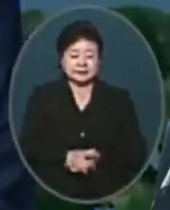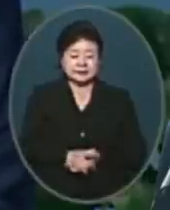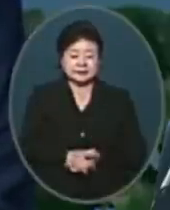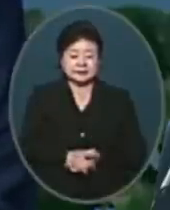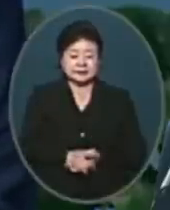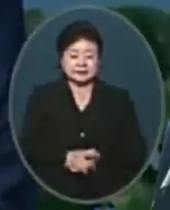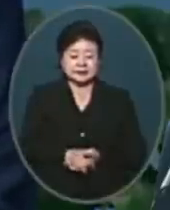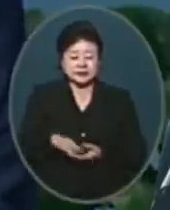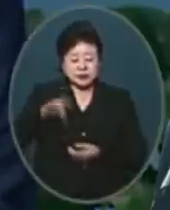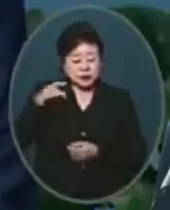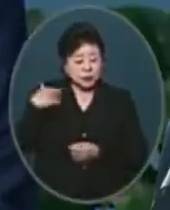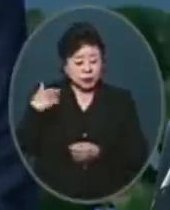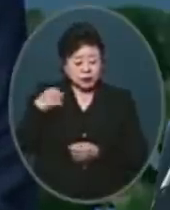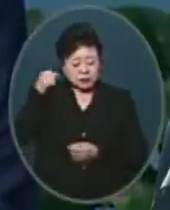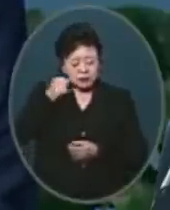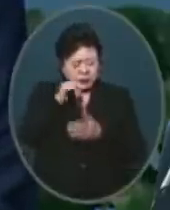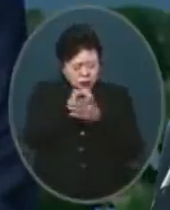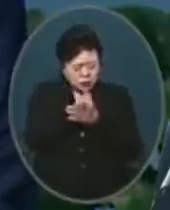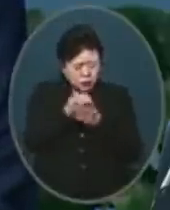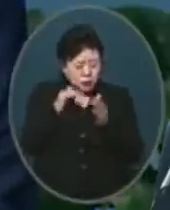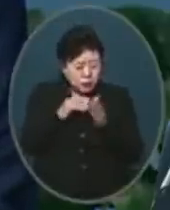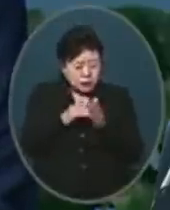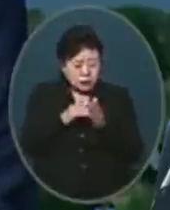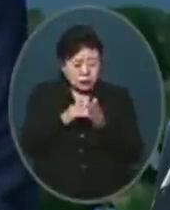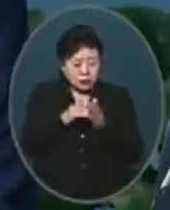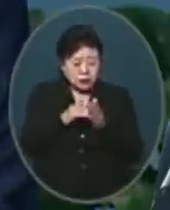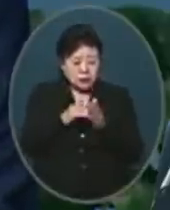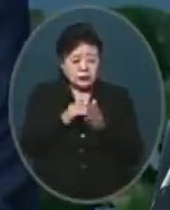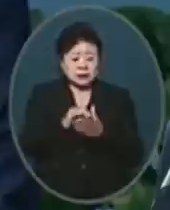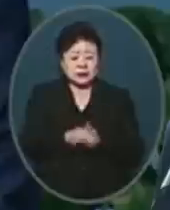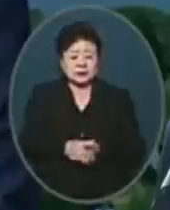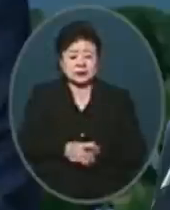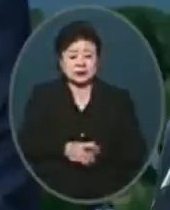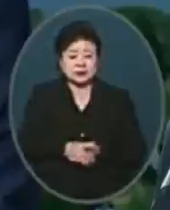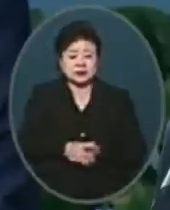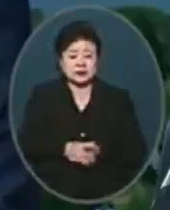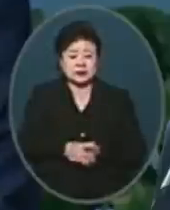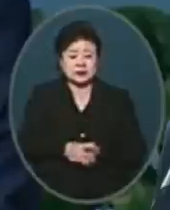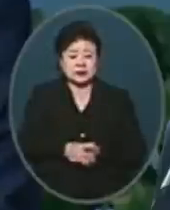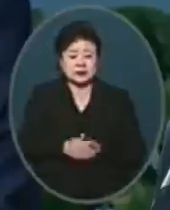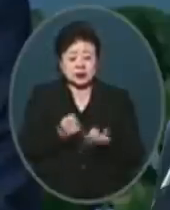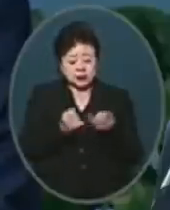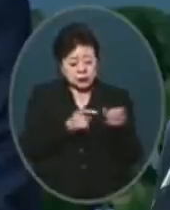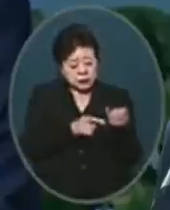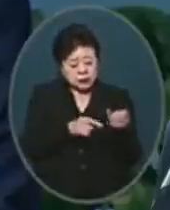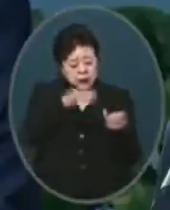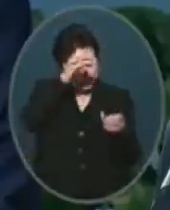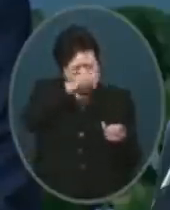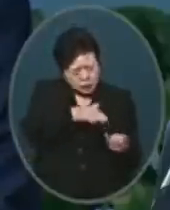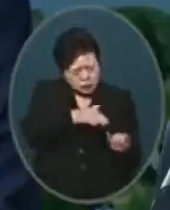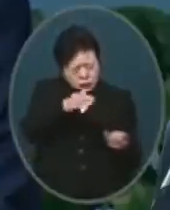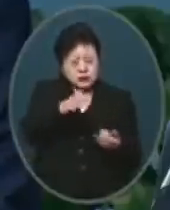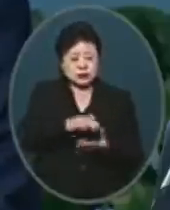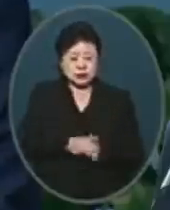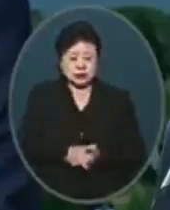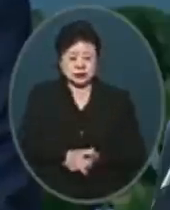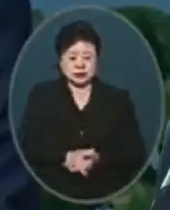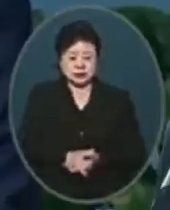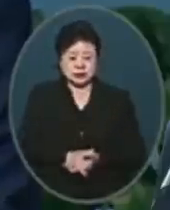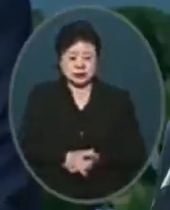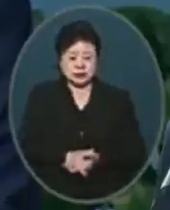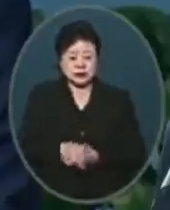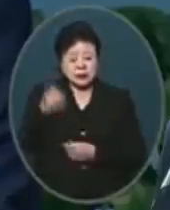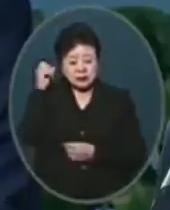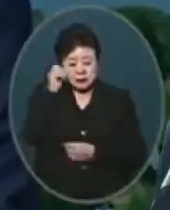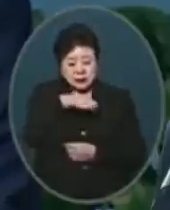저는 뭣도 모르고 새벽 기도를 마치고 난 다음 그 자매님께서 안수 기도를 했는데,